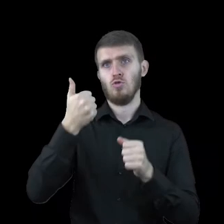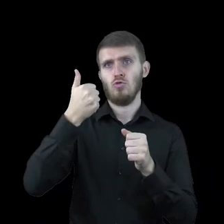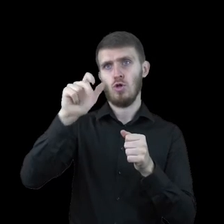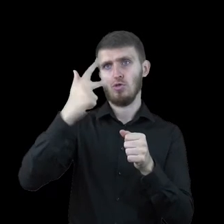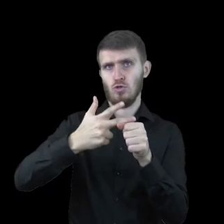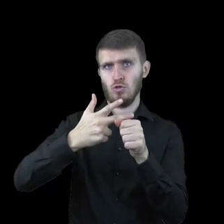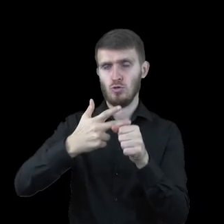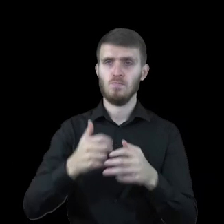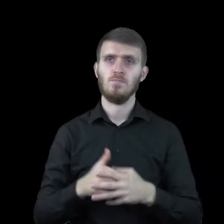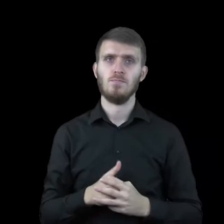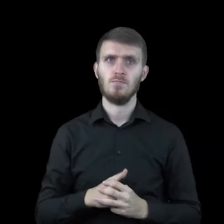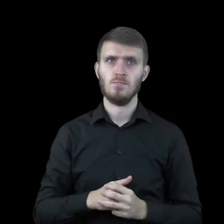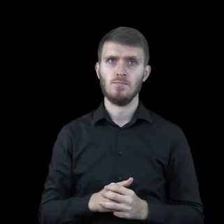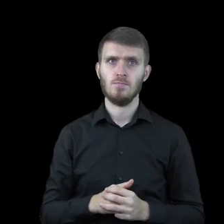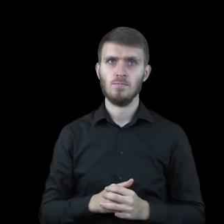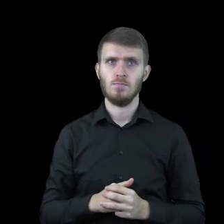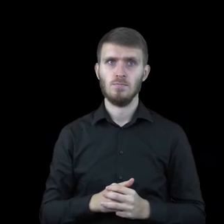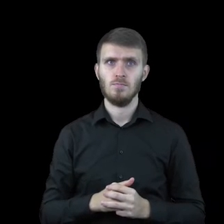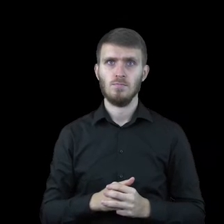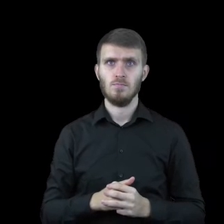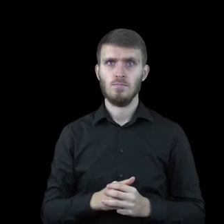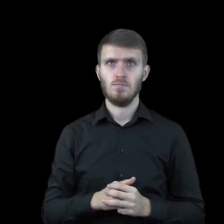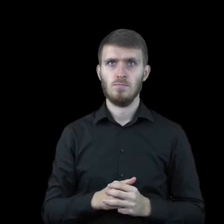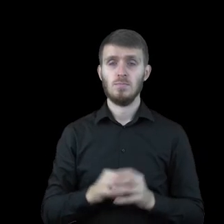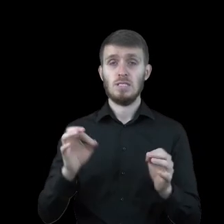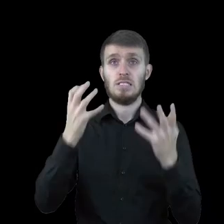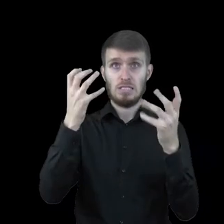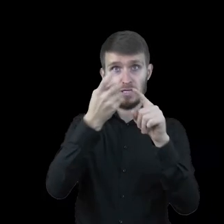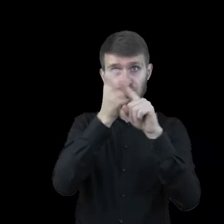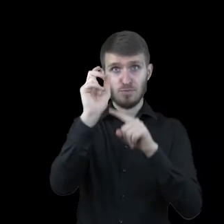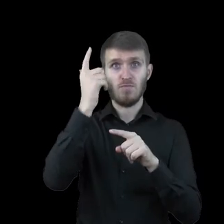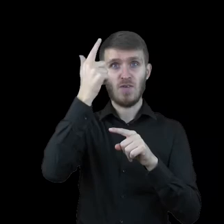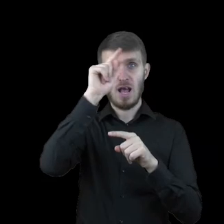kwadrat równa się 130.